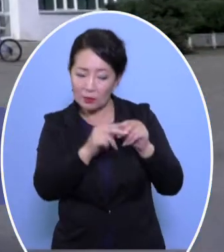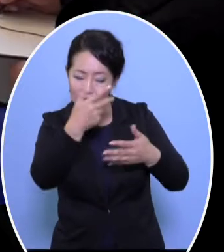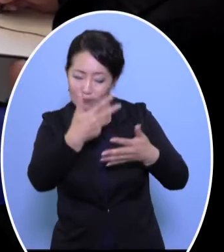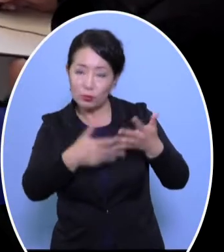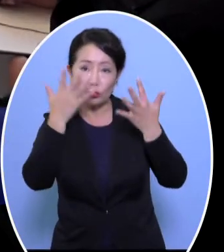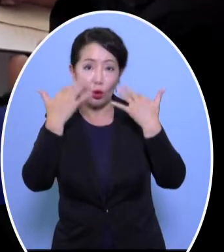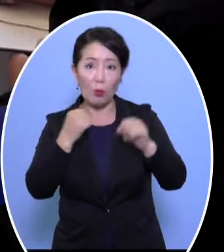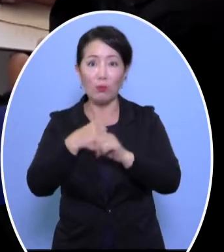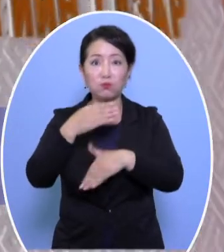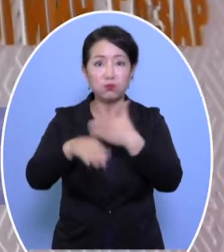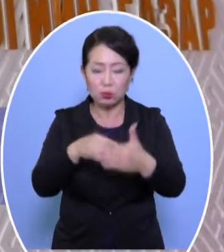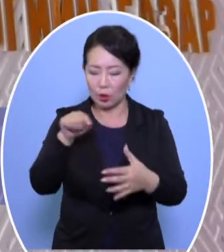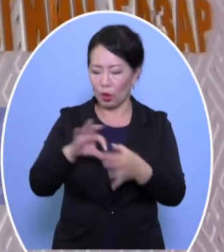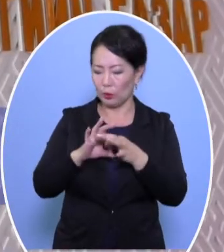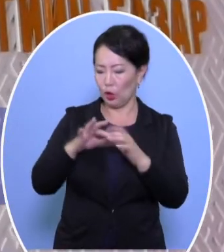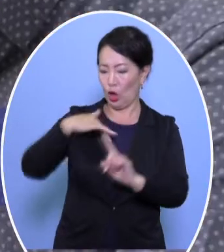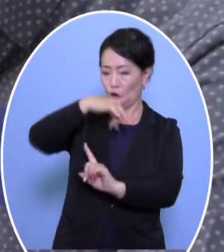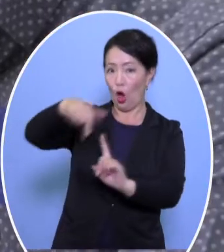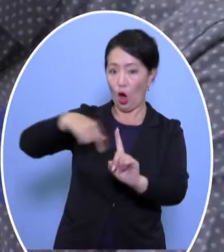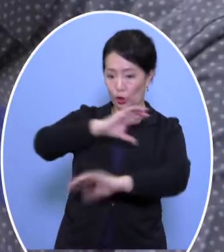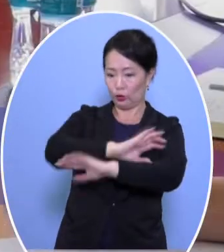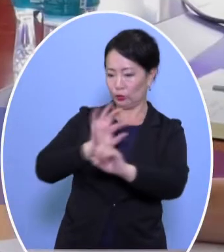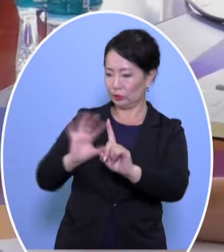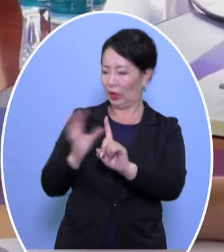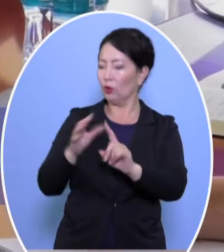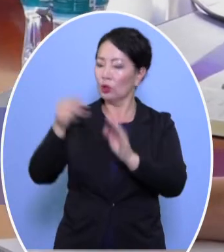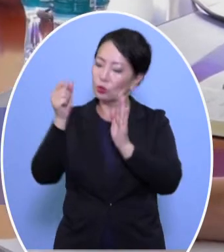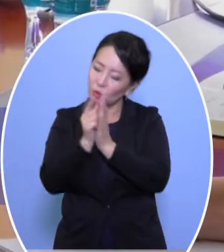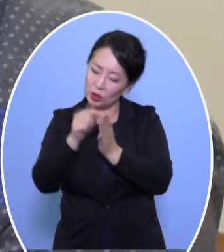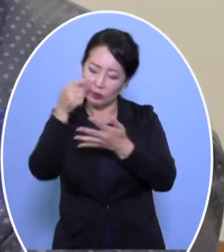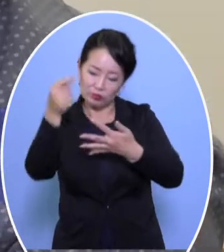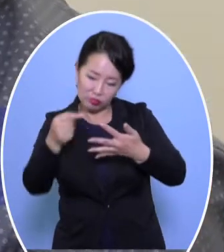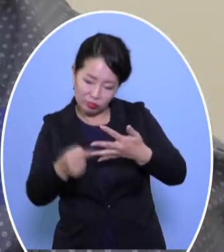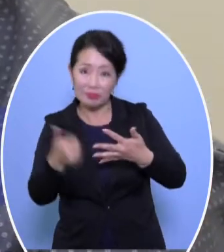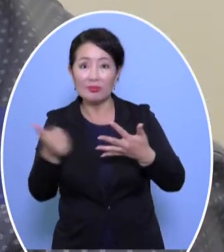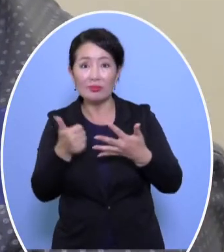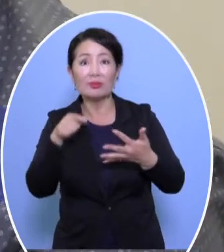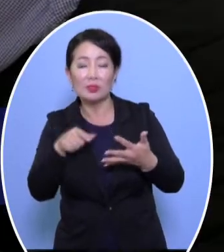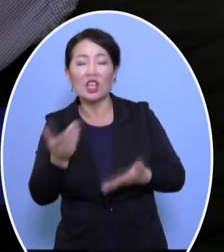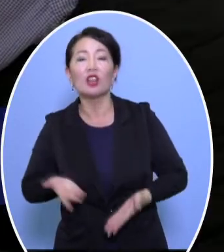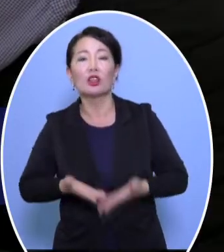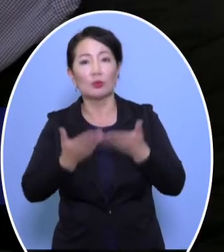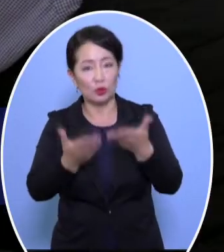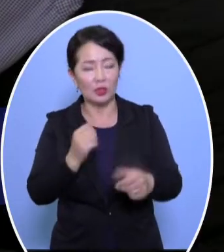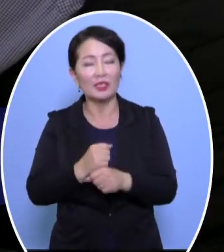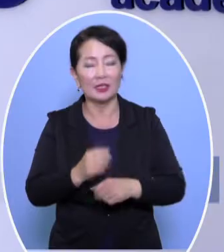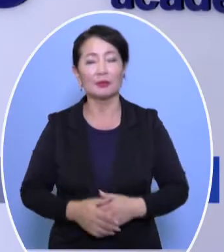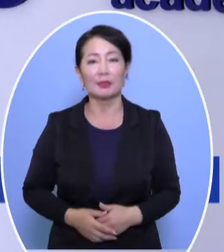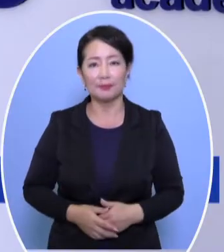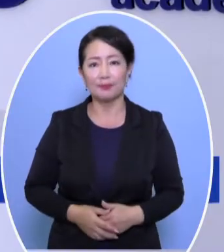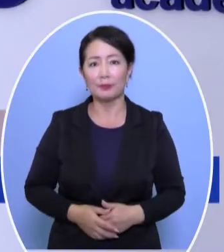чаналтын ажлыг зохион байгуулсны үр дүнд хамрын сургах тойргийн дагуу бүртгэх тушаал шийдвэрийн хэрэгжилтийг хангахад зохих хэмжээнд дэмжлэг үзүүлж